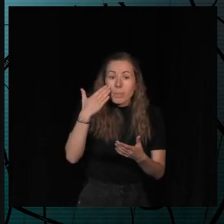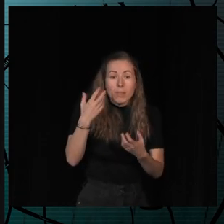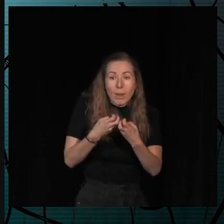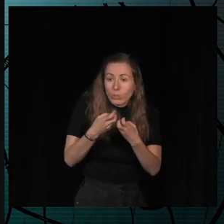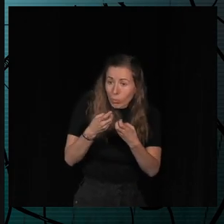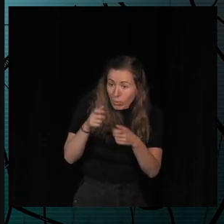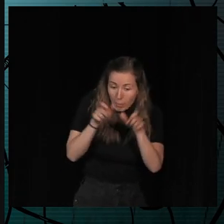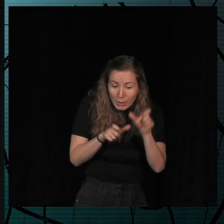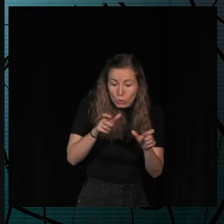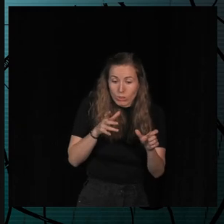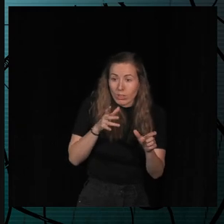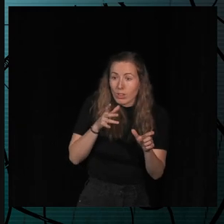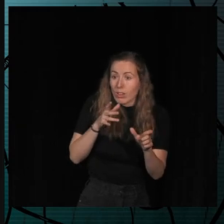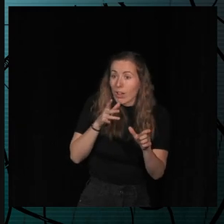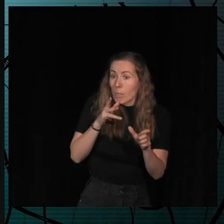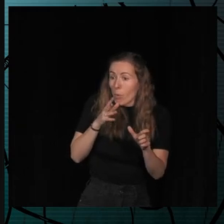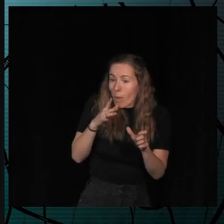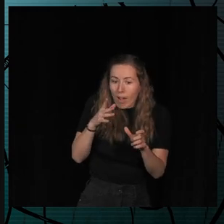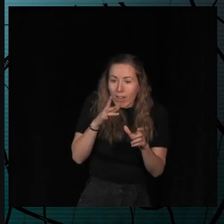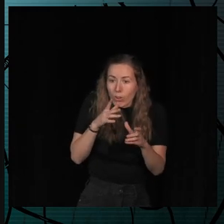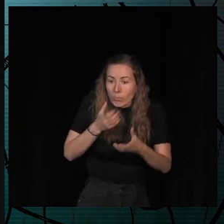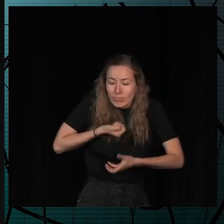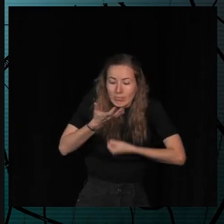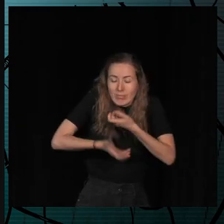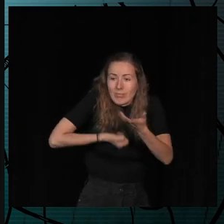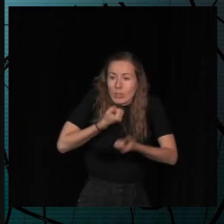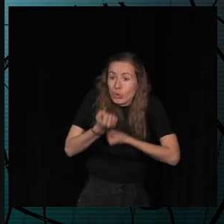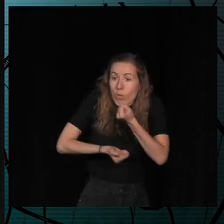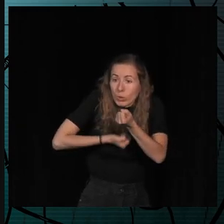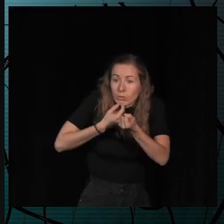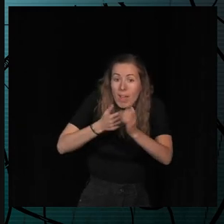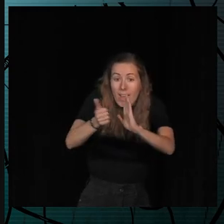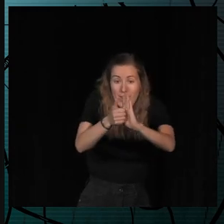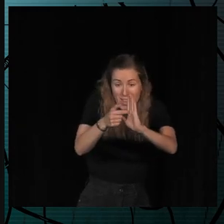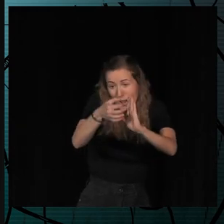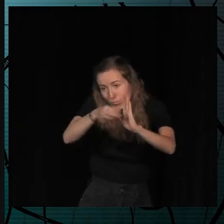même puissent en parler par Avatar interposé